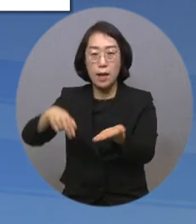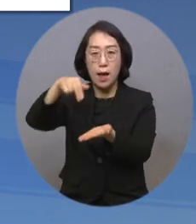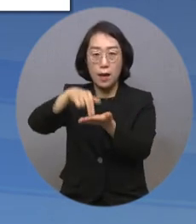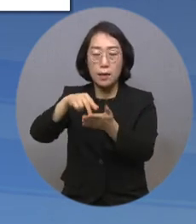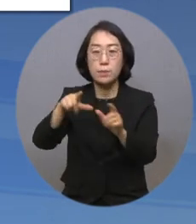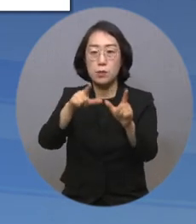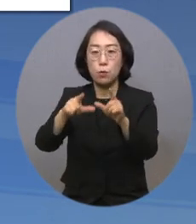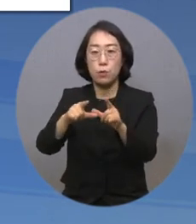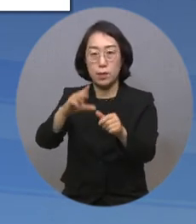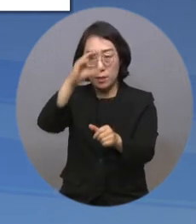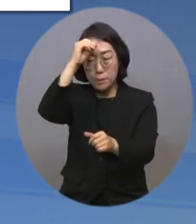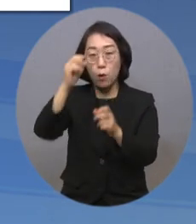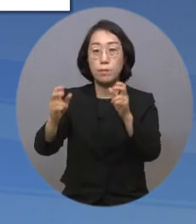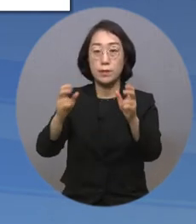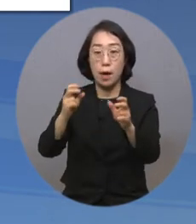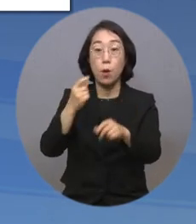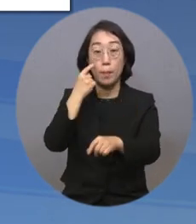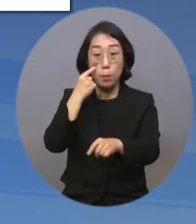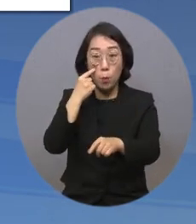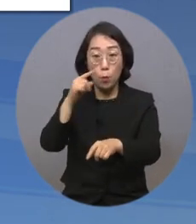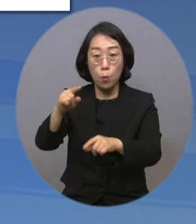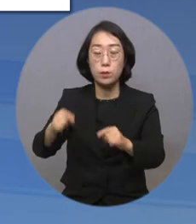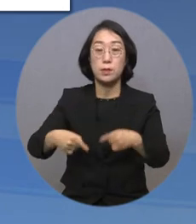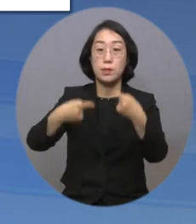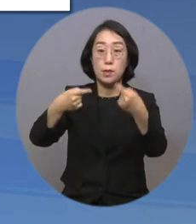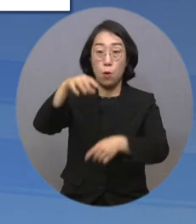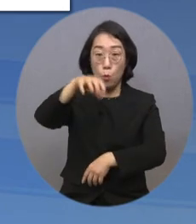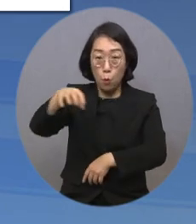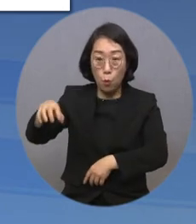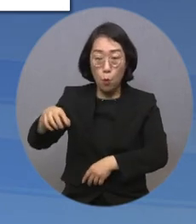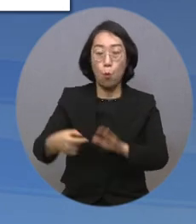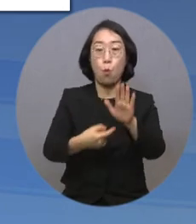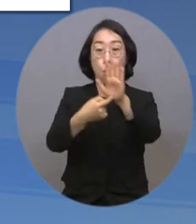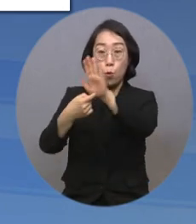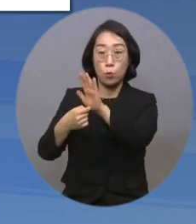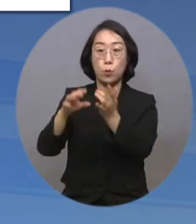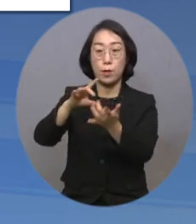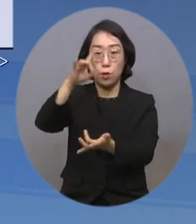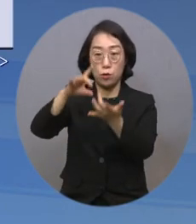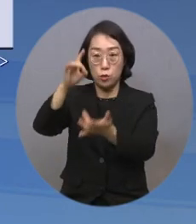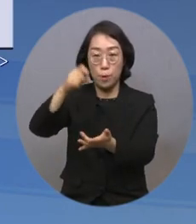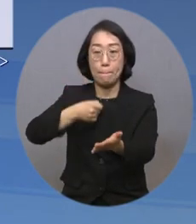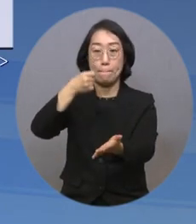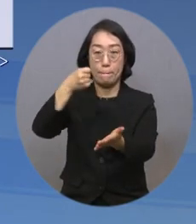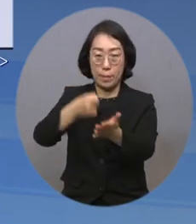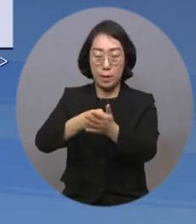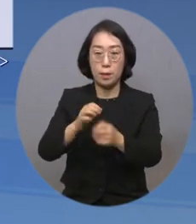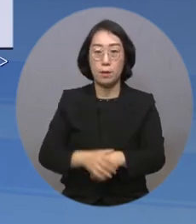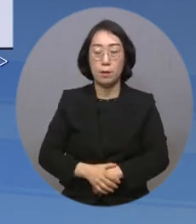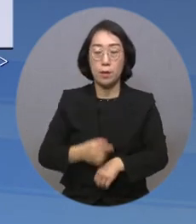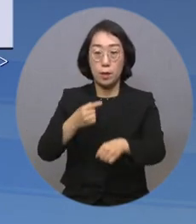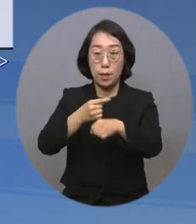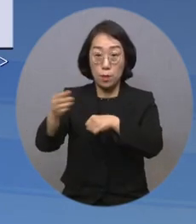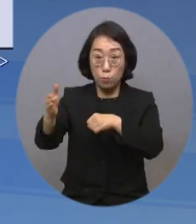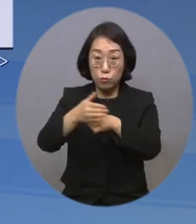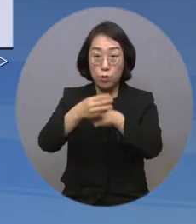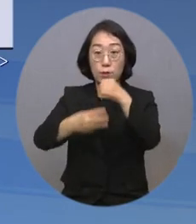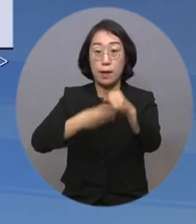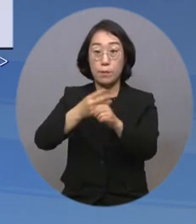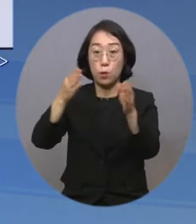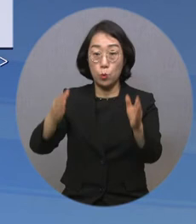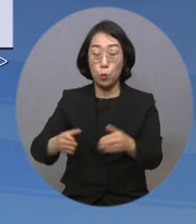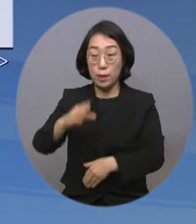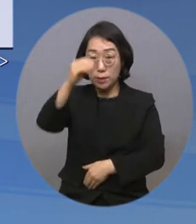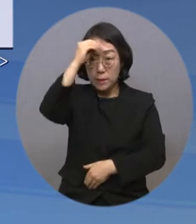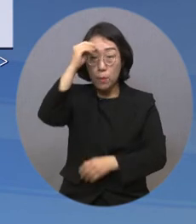시범 사업을 도입하고 사업 참여 지역은 공모를 통해 선정합니다. 내년부터 3년간 시범 사업을 통해